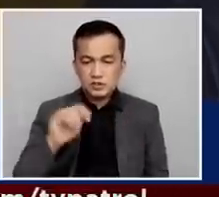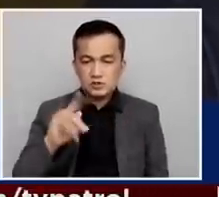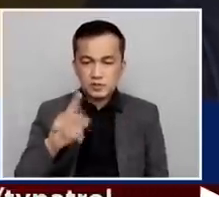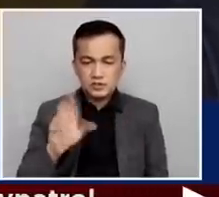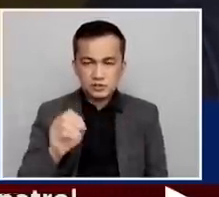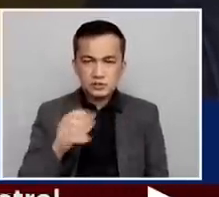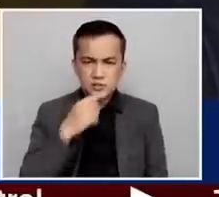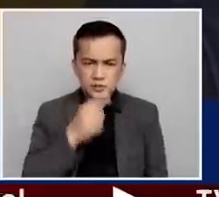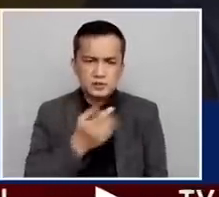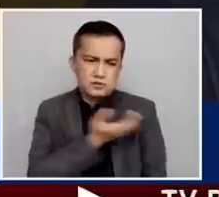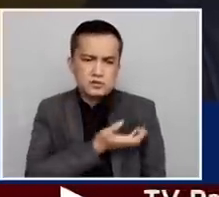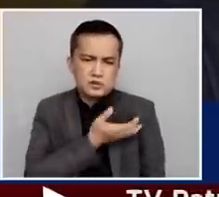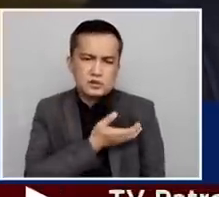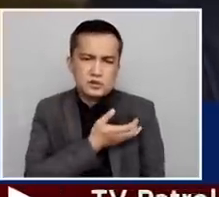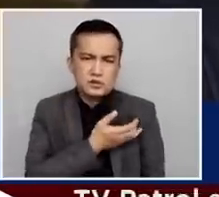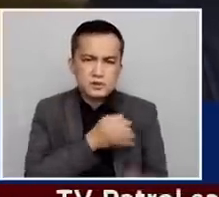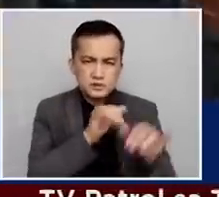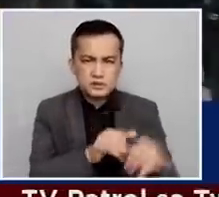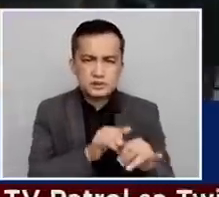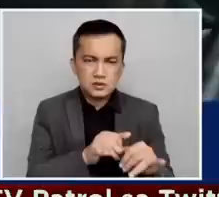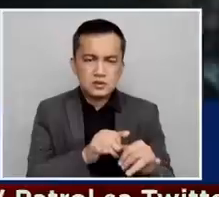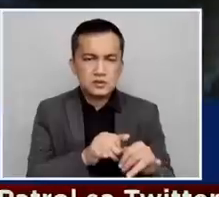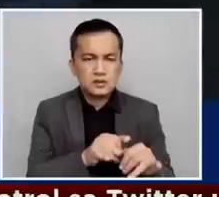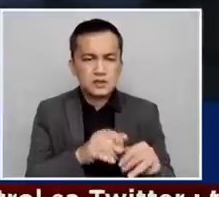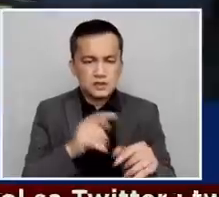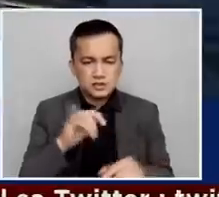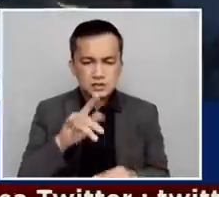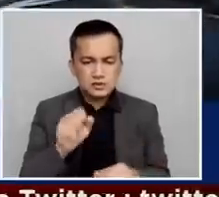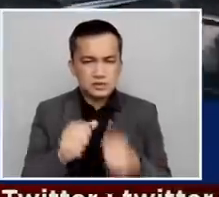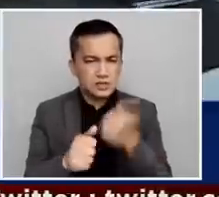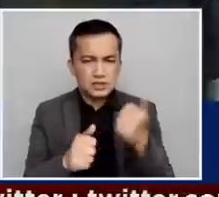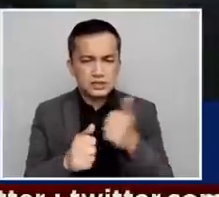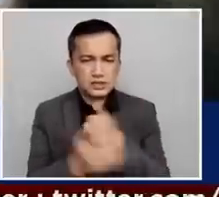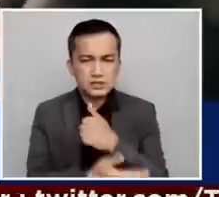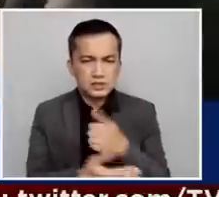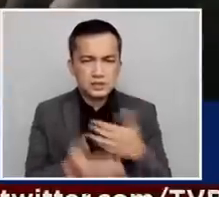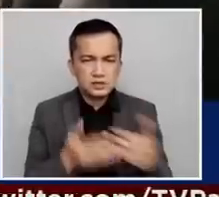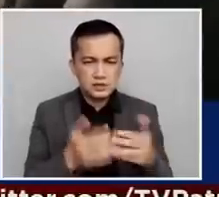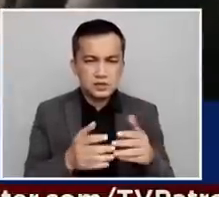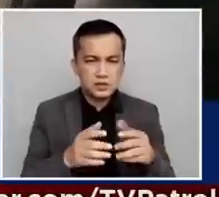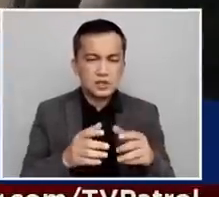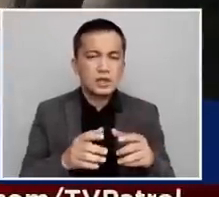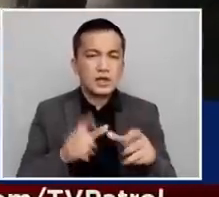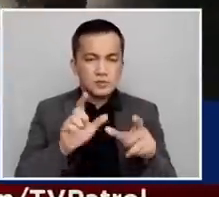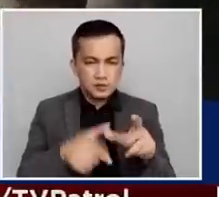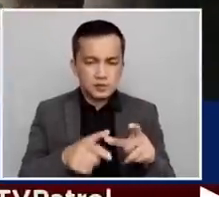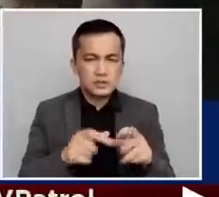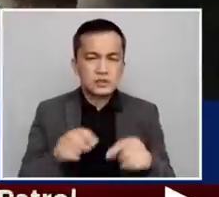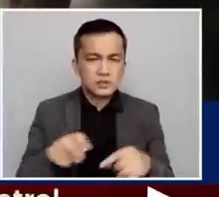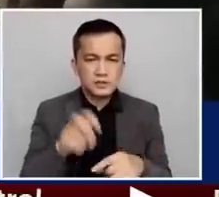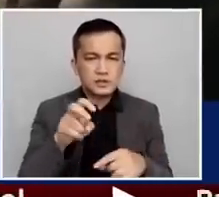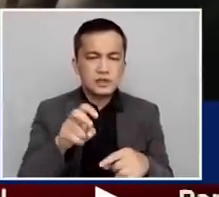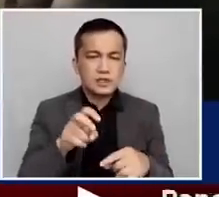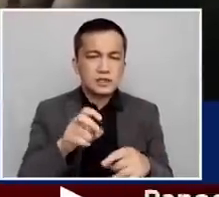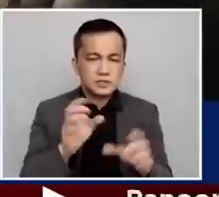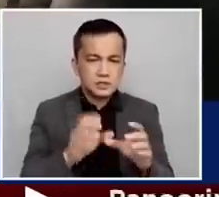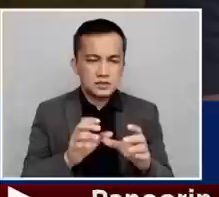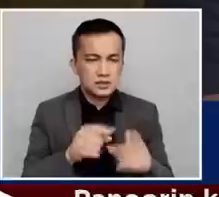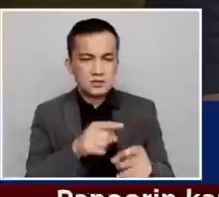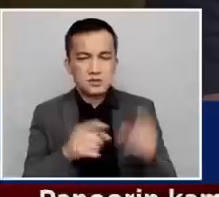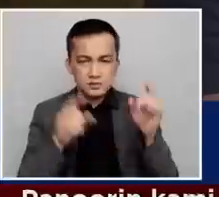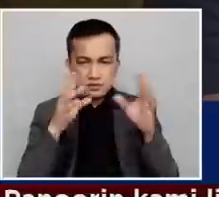behavior ang pamamalagi ni Tevez sa ibang bansa kahit paso na ang travel clearance mula Kamara gayong may banta umano sa kanyang